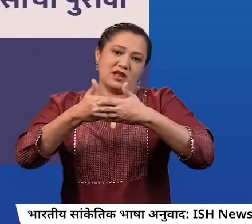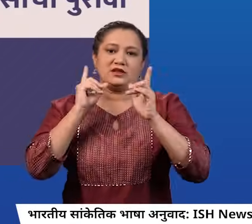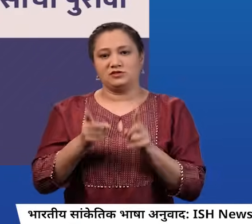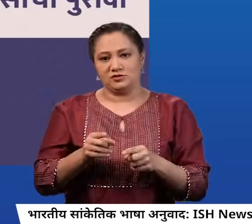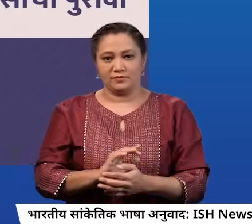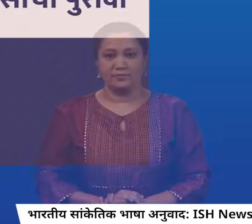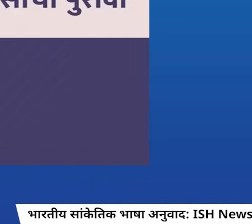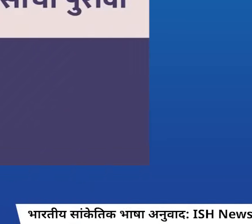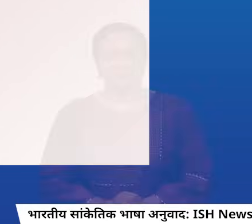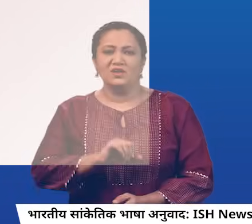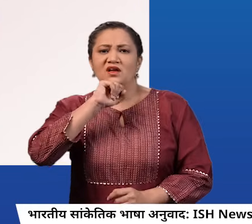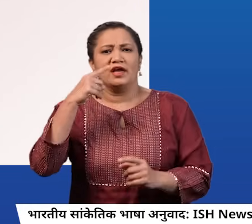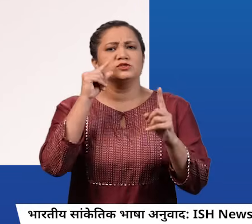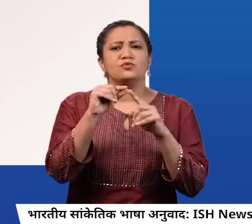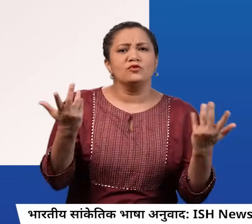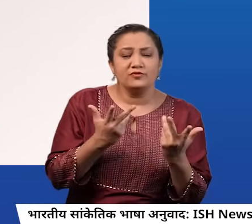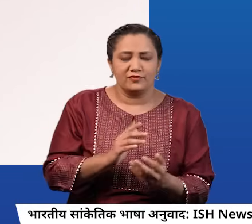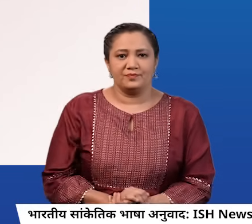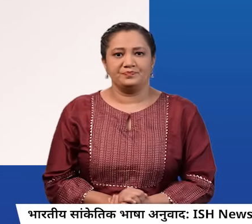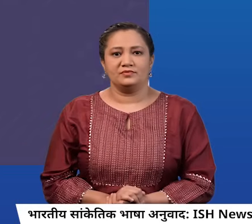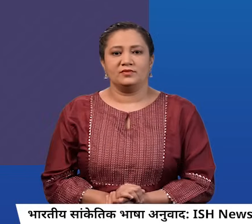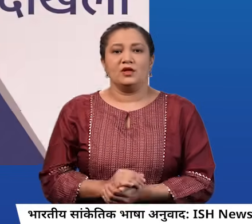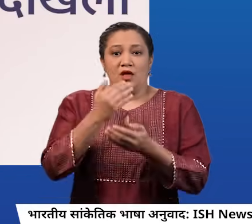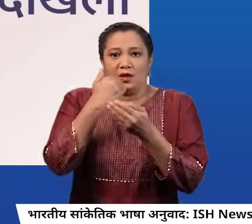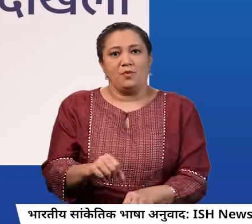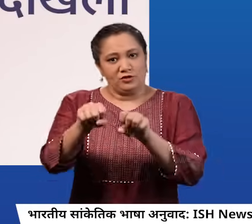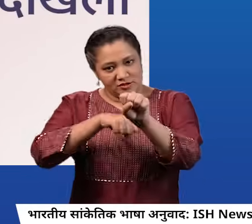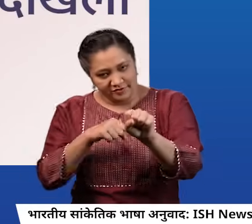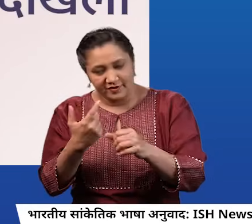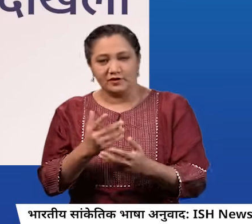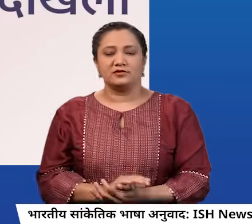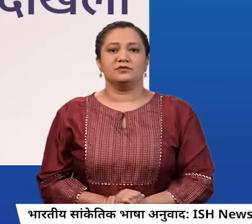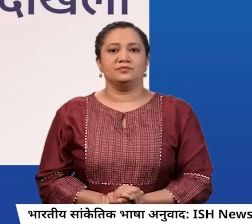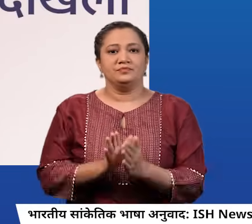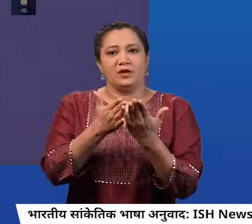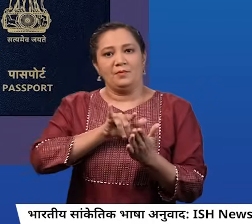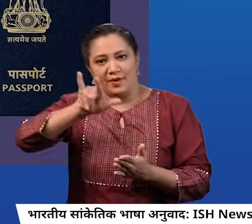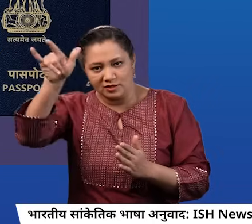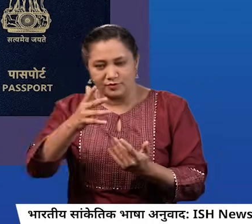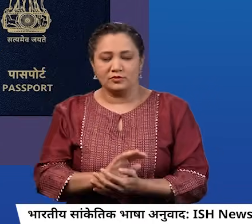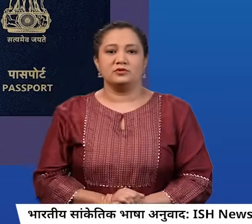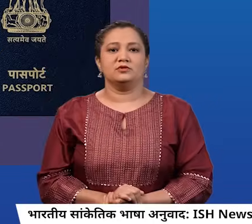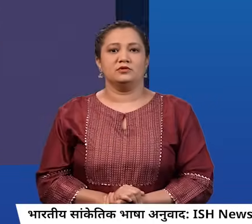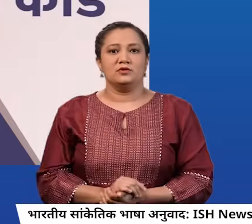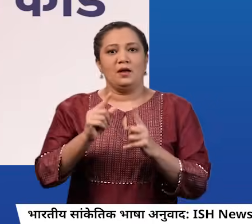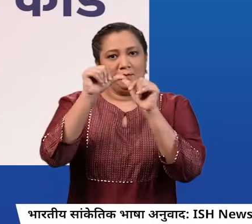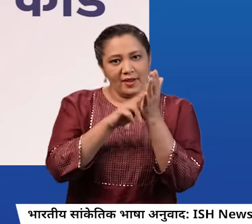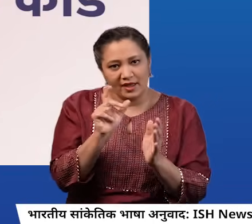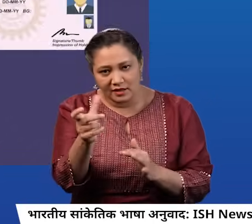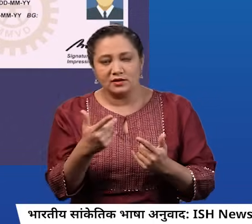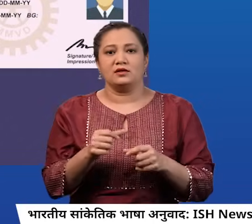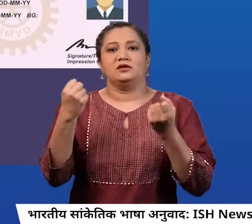तुमाला सादर कराईचे वयाचा पुरावा महनुन तुम्हे अधिकारक्षम यंत्रडानने वितरित केलेला जन्माचा दाखला भारतिया पास्पोर्ट,